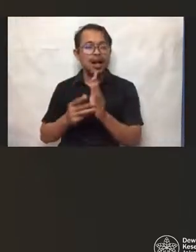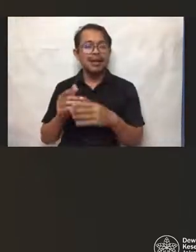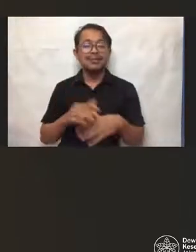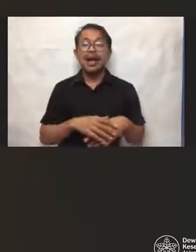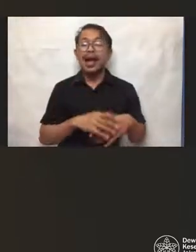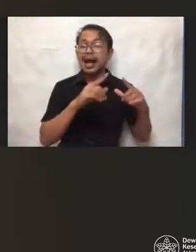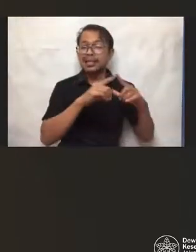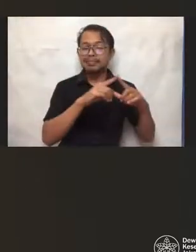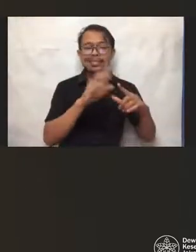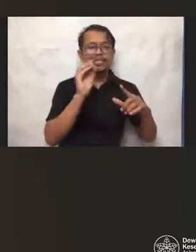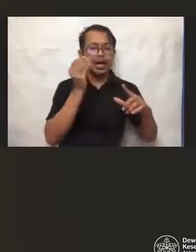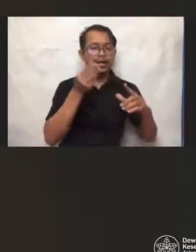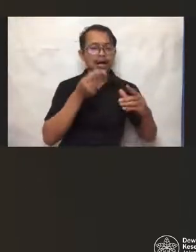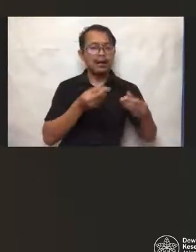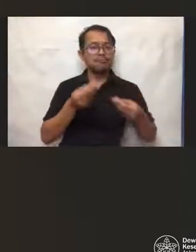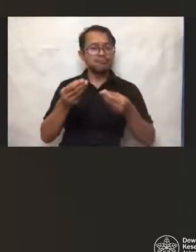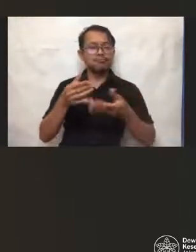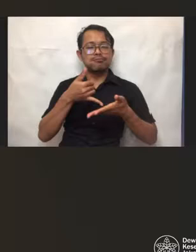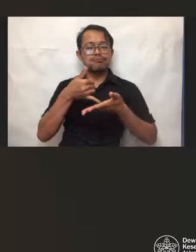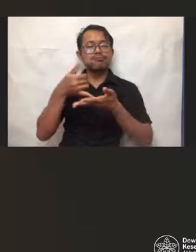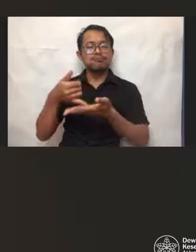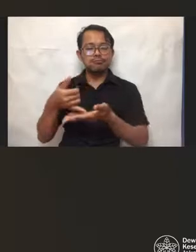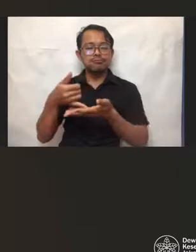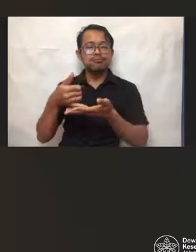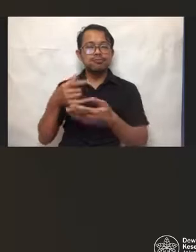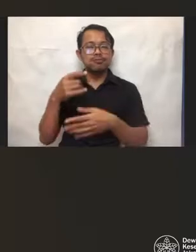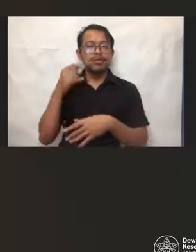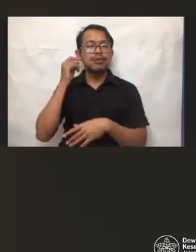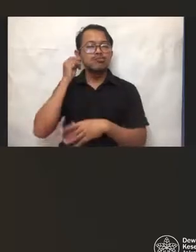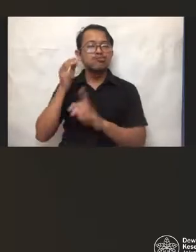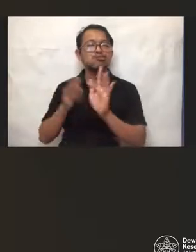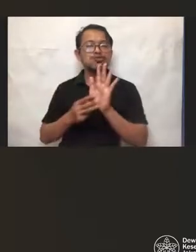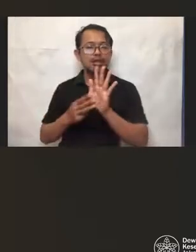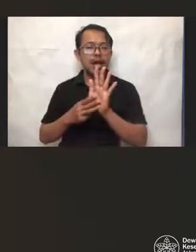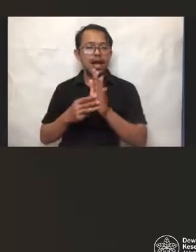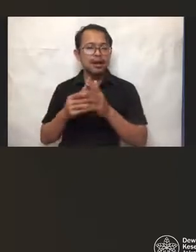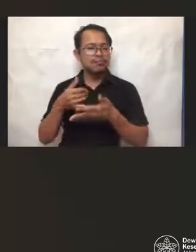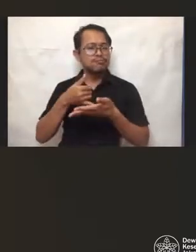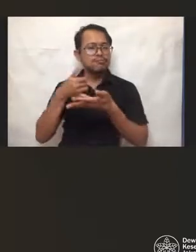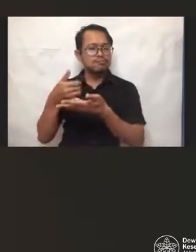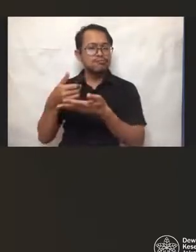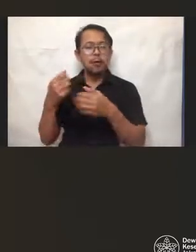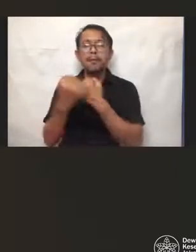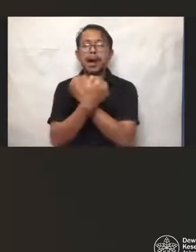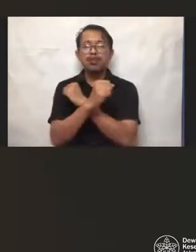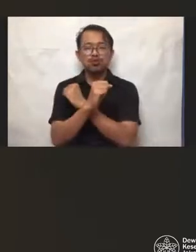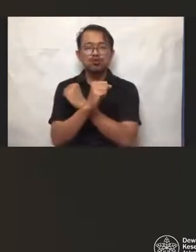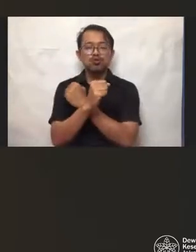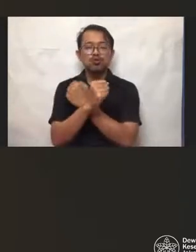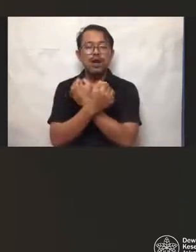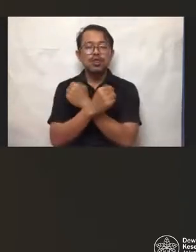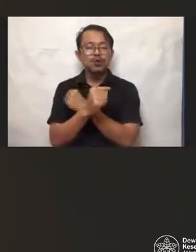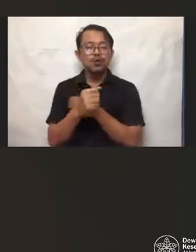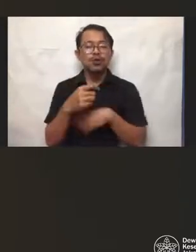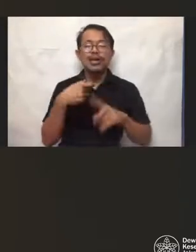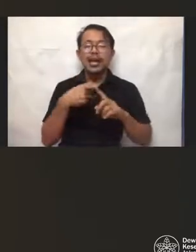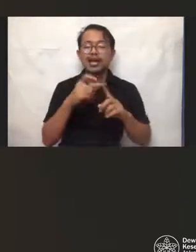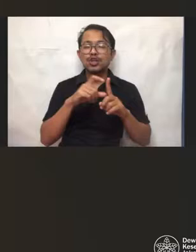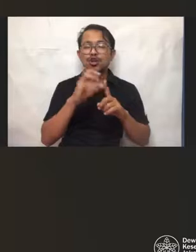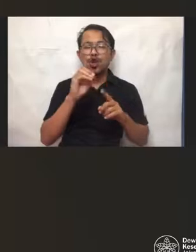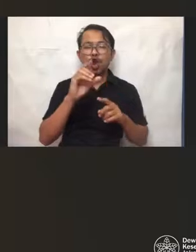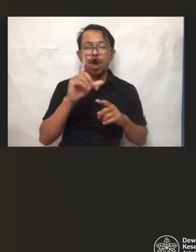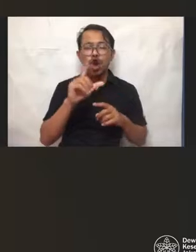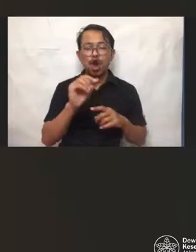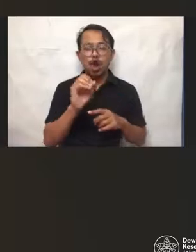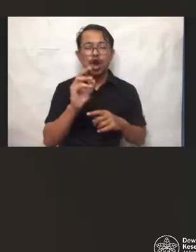Jakarta akan menyerahkan penghargaan kepada Profesor Musdah Mulia berupa karya patung oleh Dolorosa Sinaga, seniman